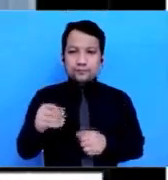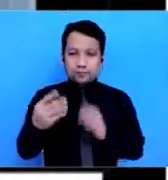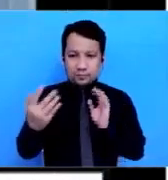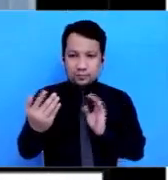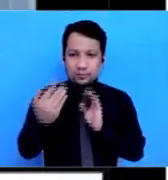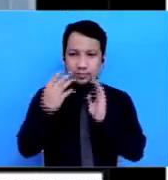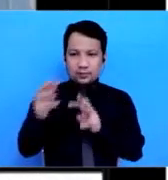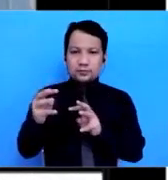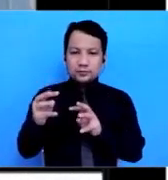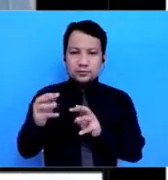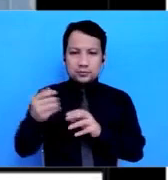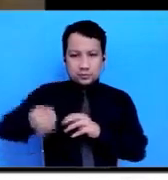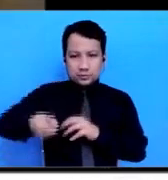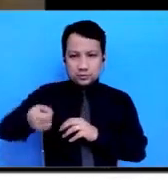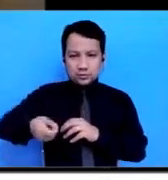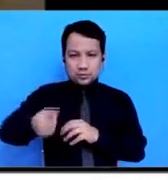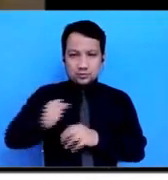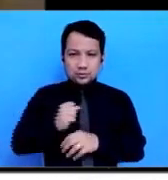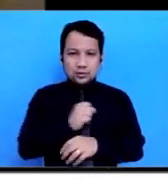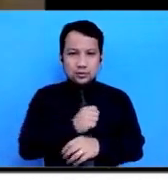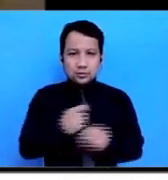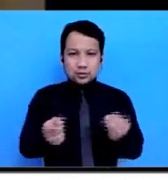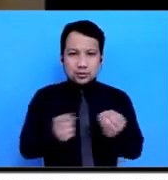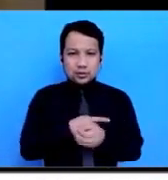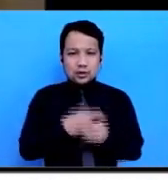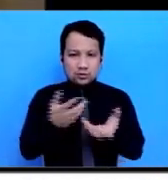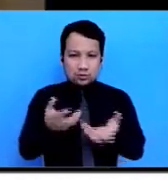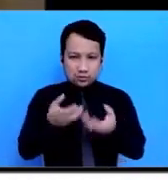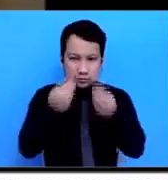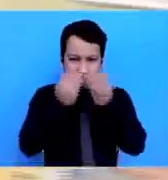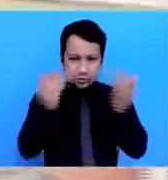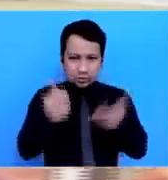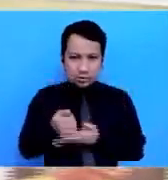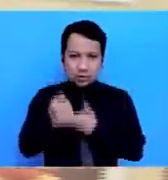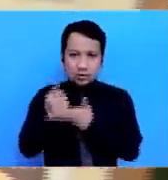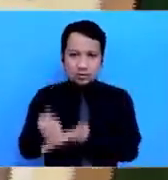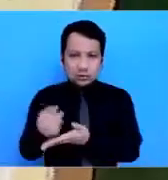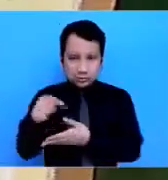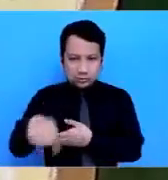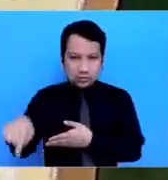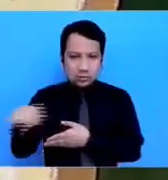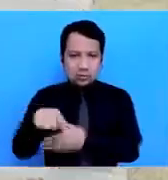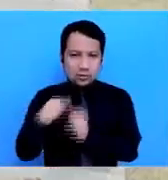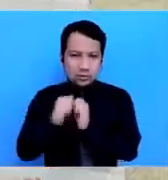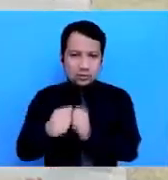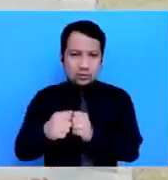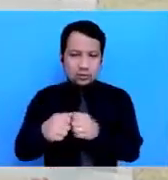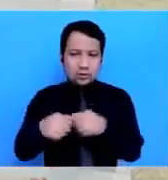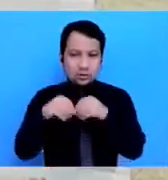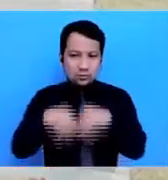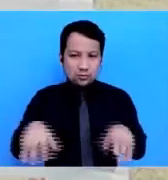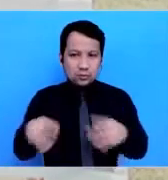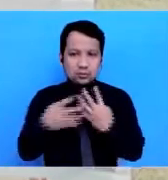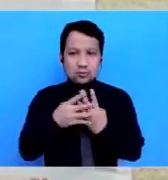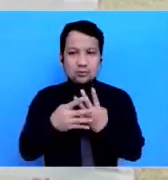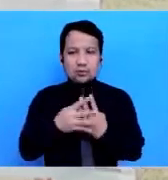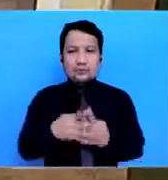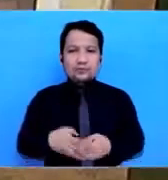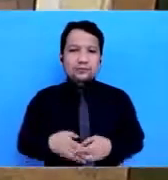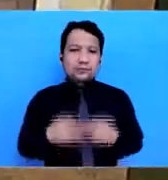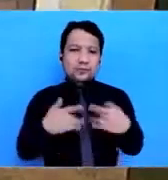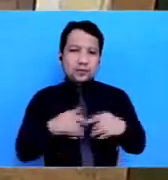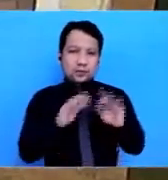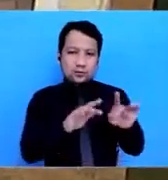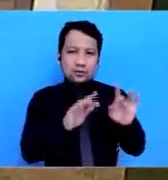Senado. Na-dismiss na ang kaso ng dalawa, pero gusto raw sana nilang tulungan ang mga kasamahang nakakulong hanggang ngayon. Naawa rin po sa mga